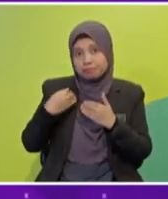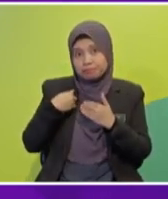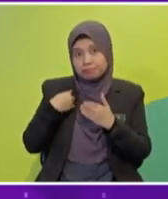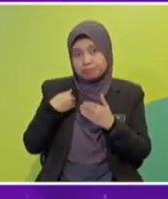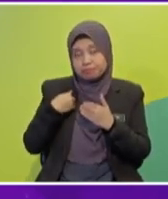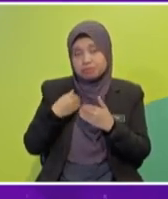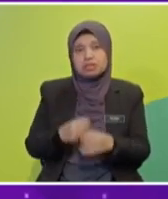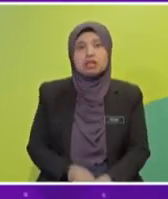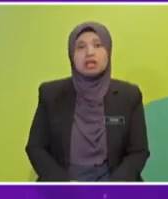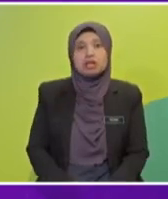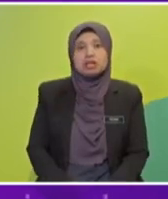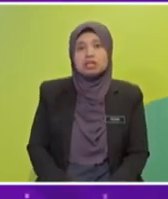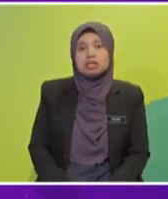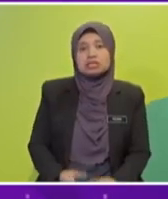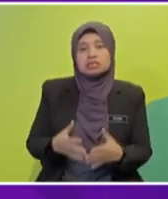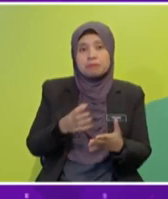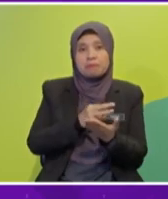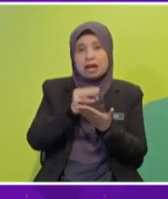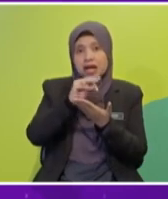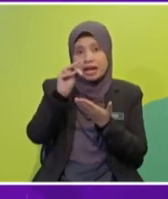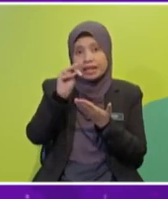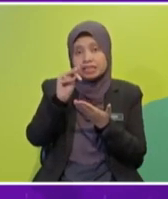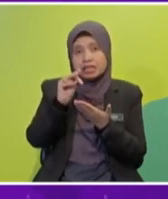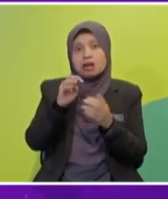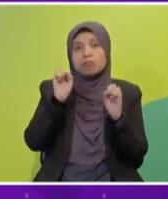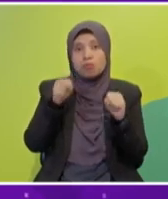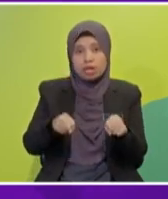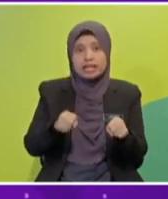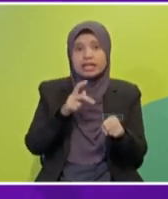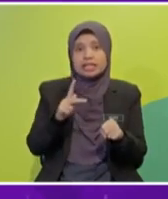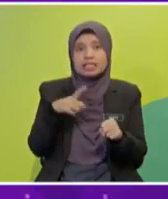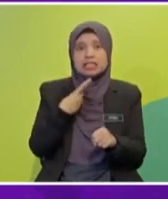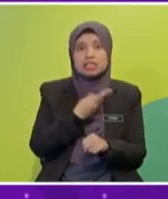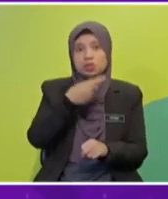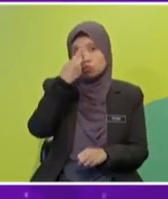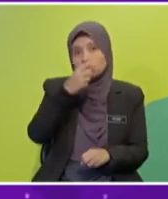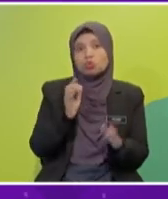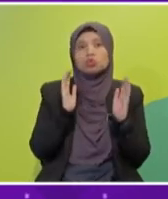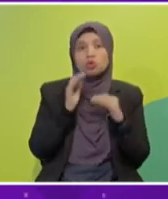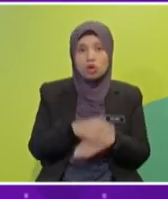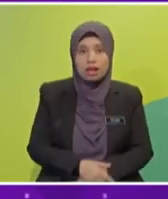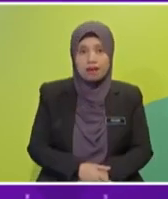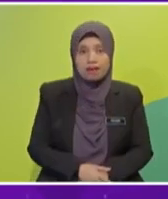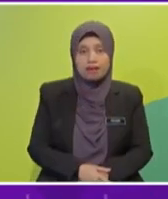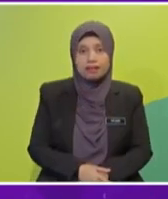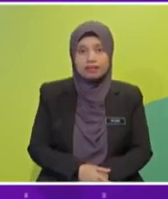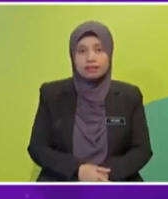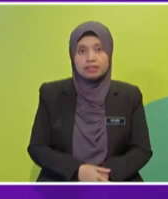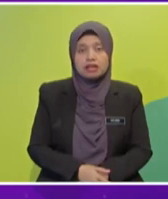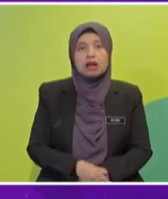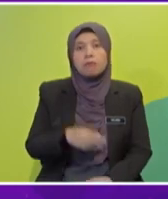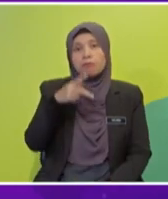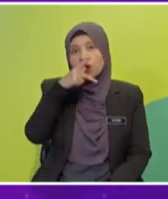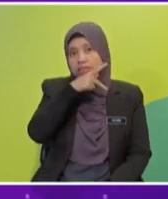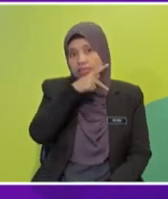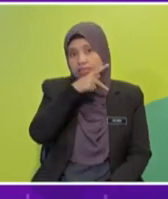sudut spiritual. Boleh membolehkan kita untuk solat, tawaf. Apakah yang kita